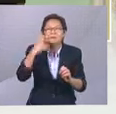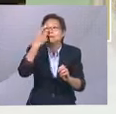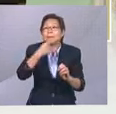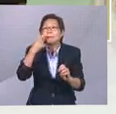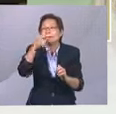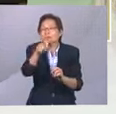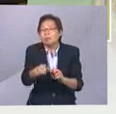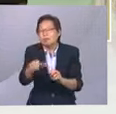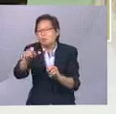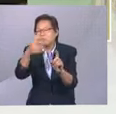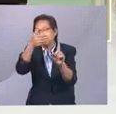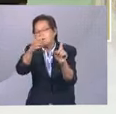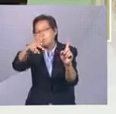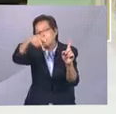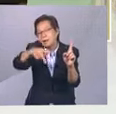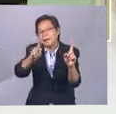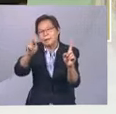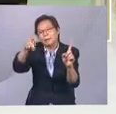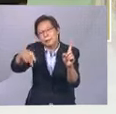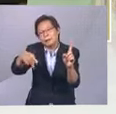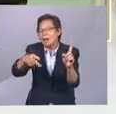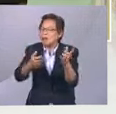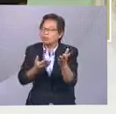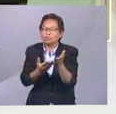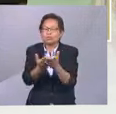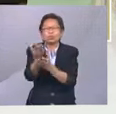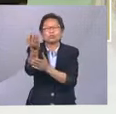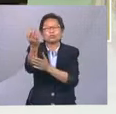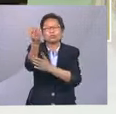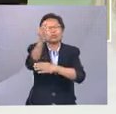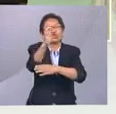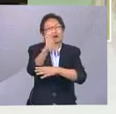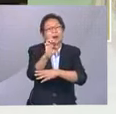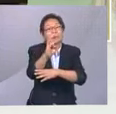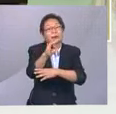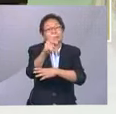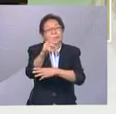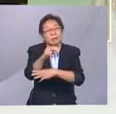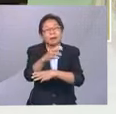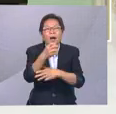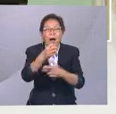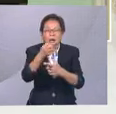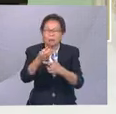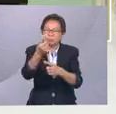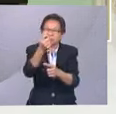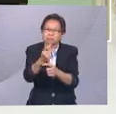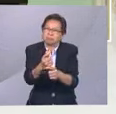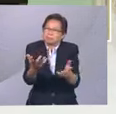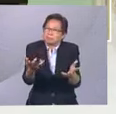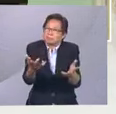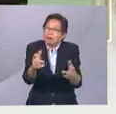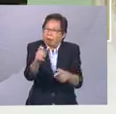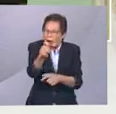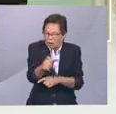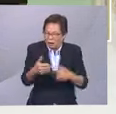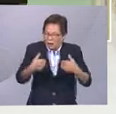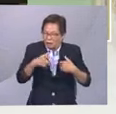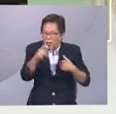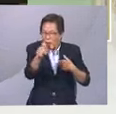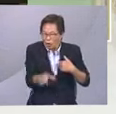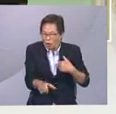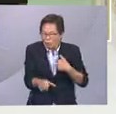misalnya keluar di tengah jalan akan terus dikenakan preman ataupun Bagaimana penentuan supaya ada orang yang masih